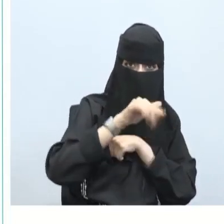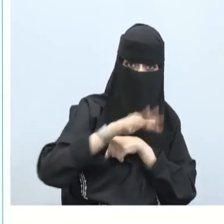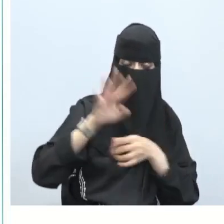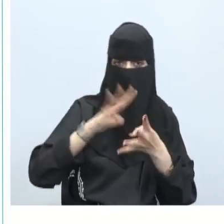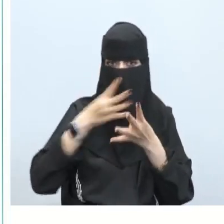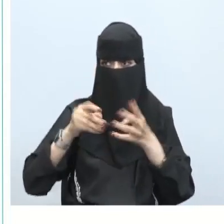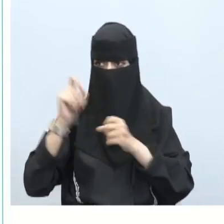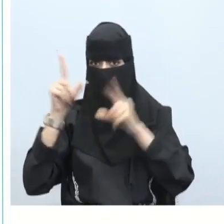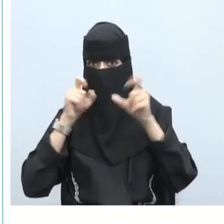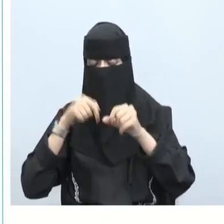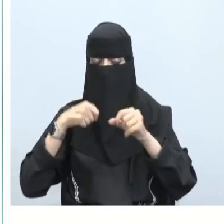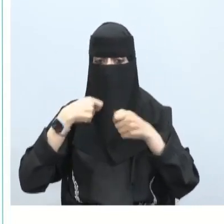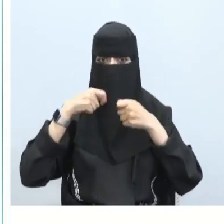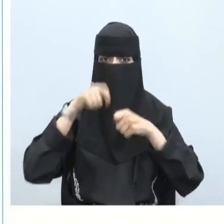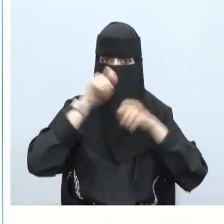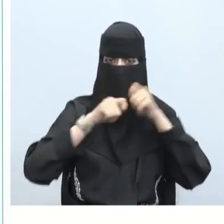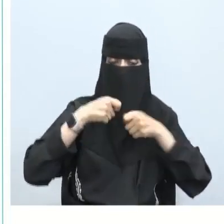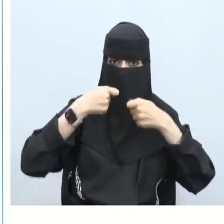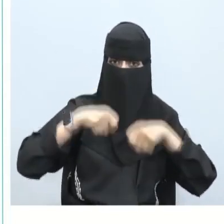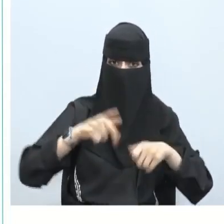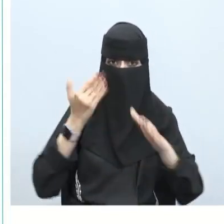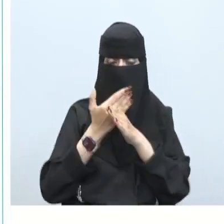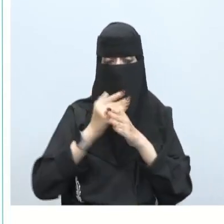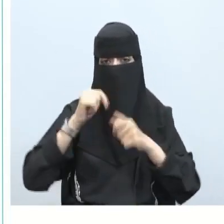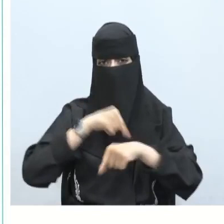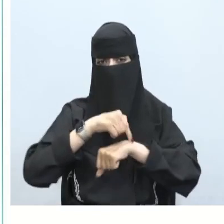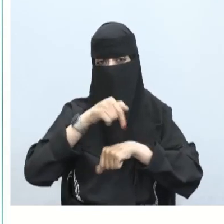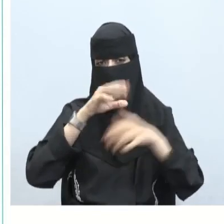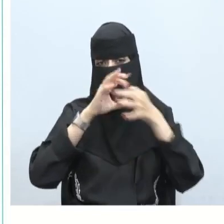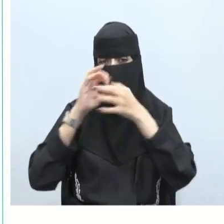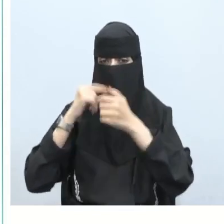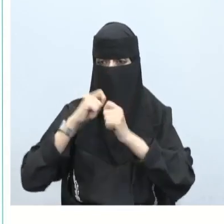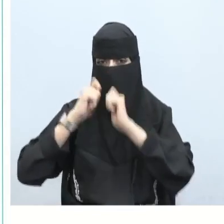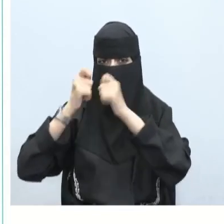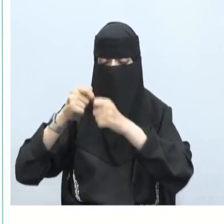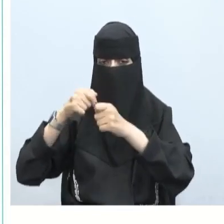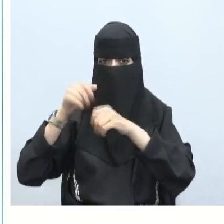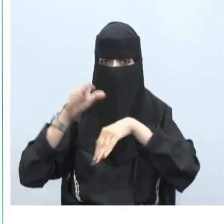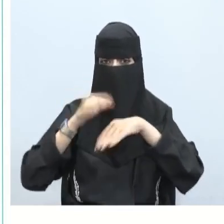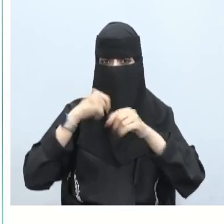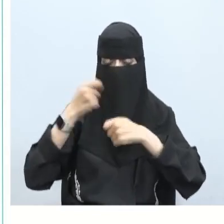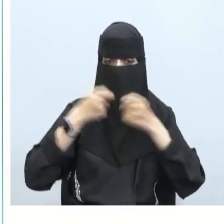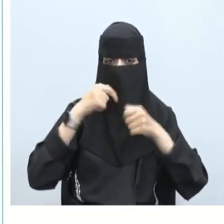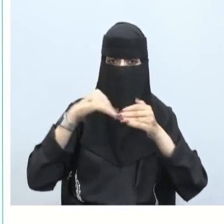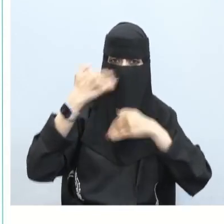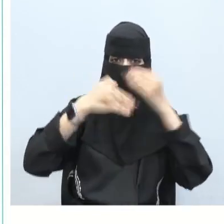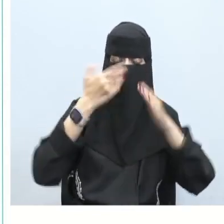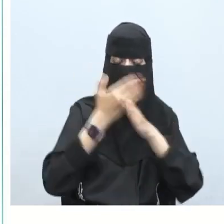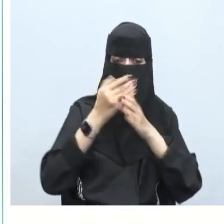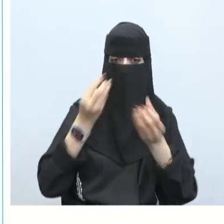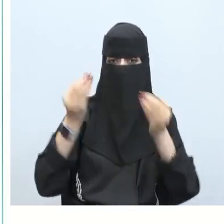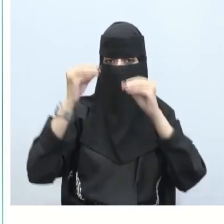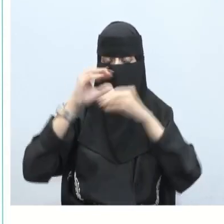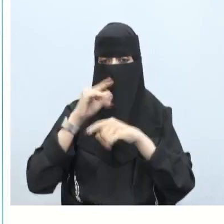شبكه الانترنت او في عمليه دفع قد يتسبب في تاخير سلسله امداد الخدمات او التوريد وبالتالي يتسبب مشاكل